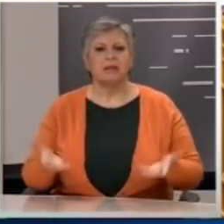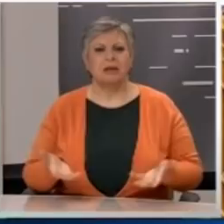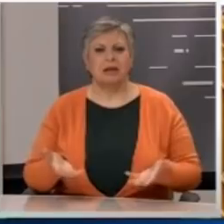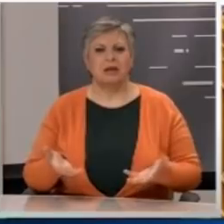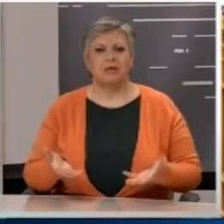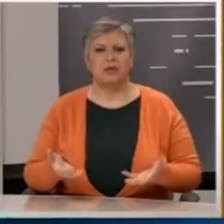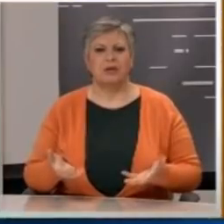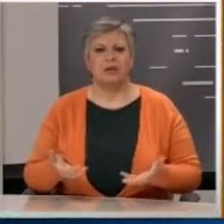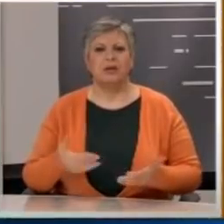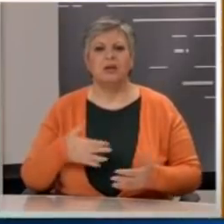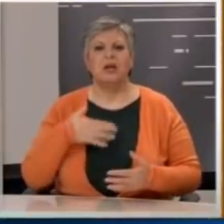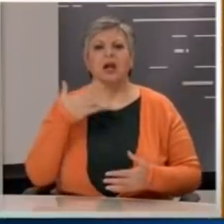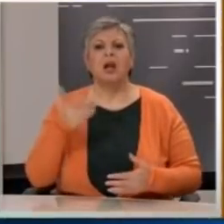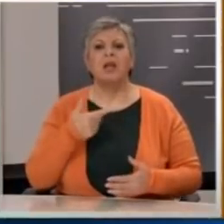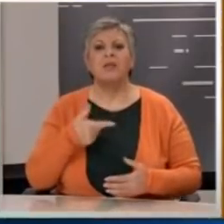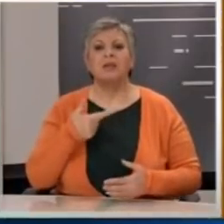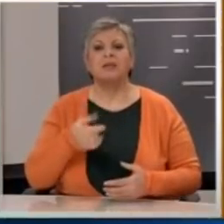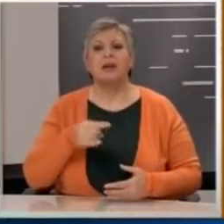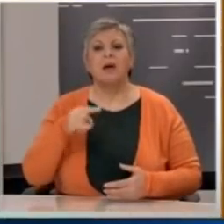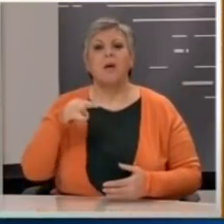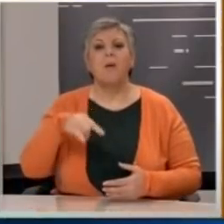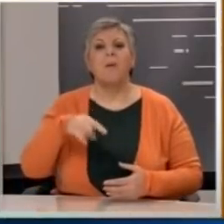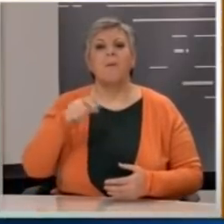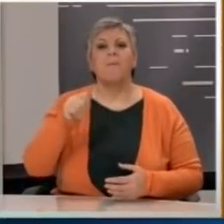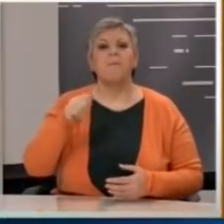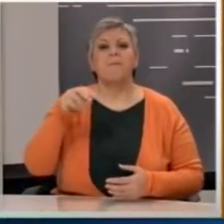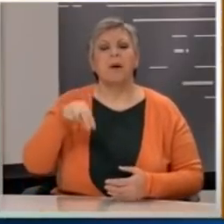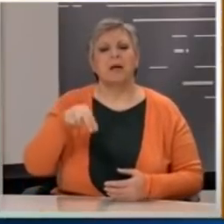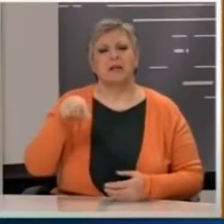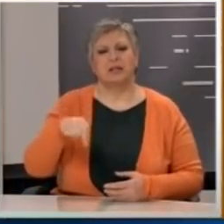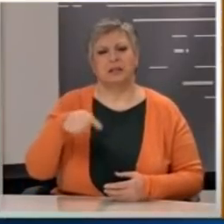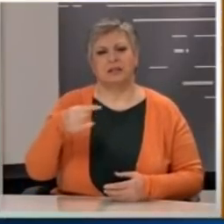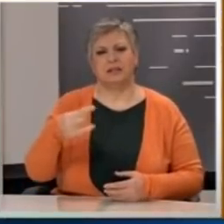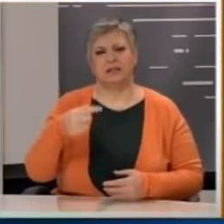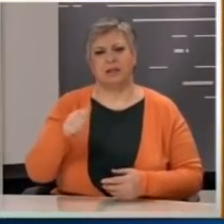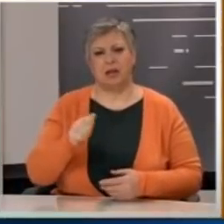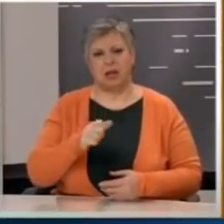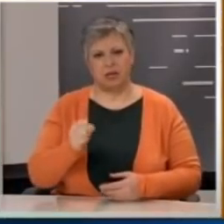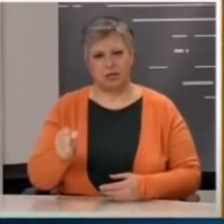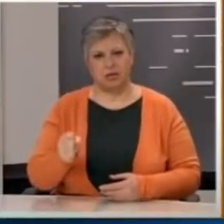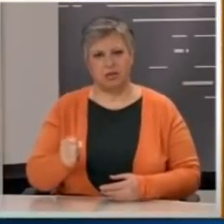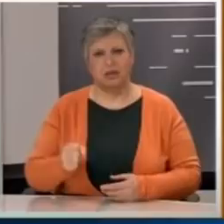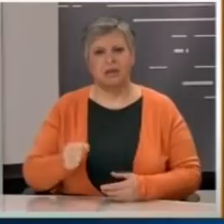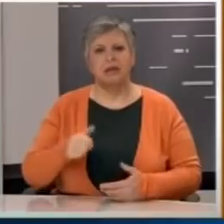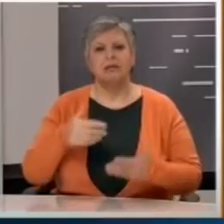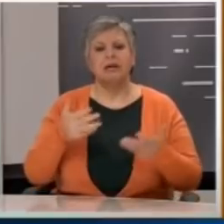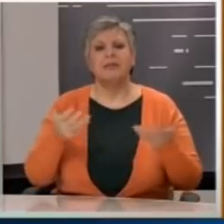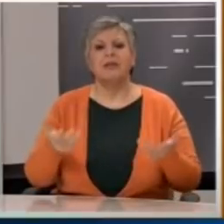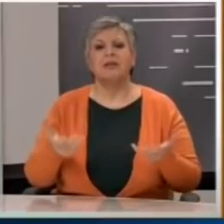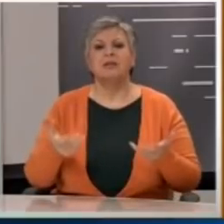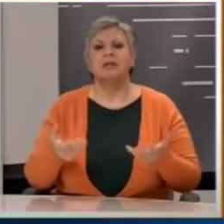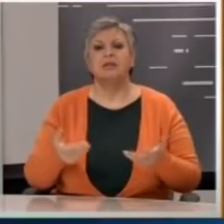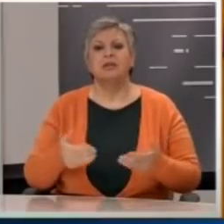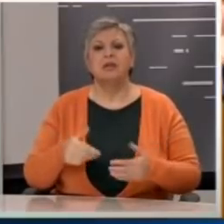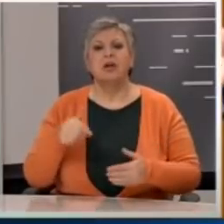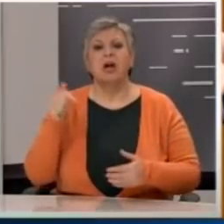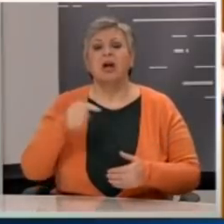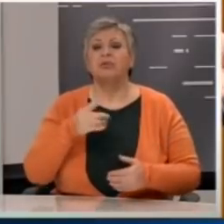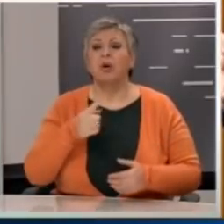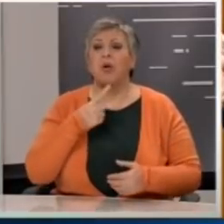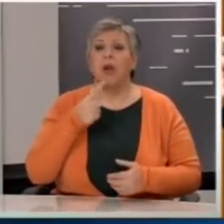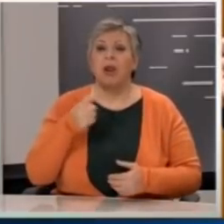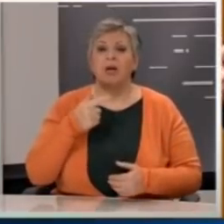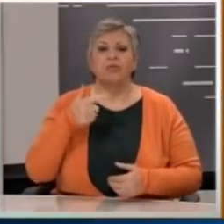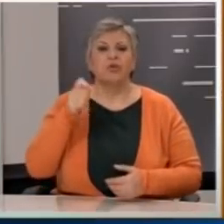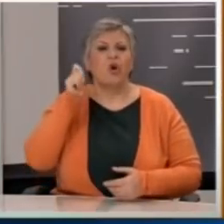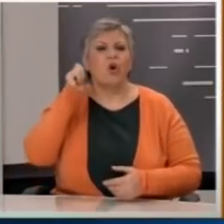στάση έχει ο κύριος Πάντζας ο φίλος μου. Το δίνετε το όνομα, το δίνετε κύριε Πάντζα, αφού το δώσανε 145 λαοί, άλλοι δεν το δίνετε